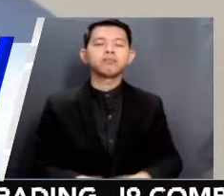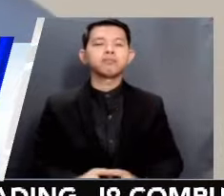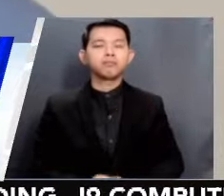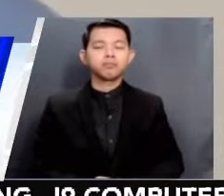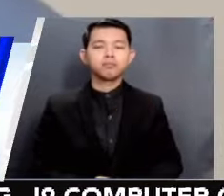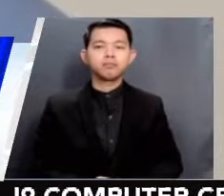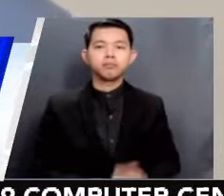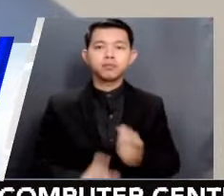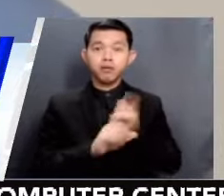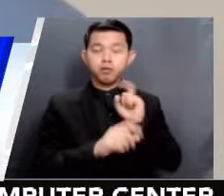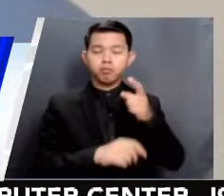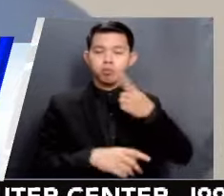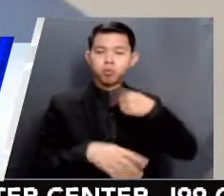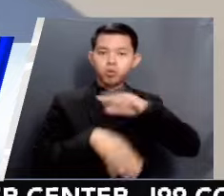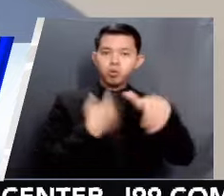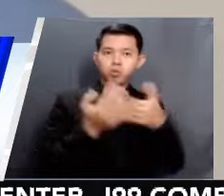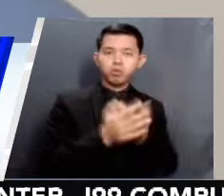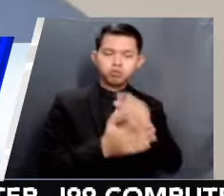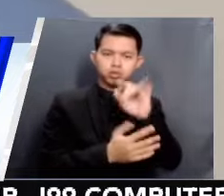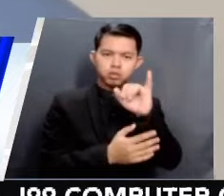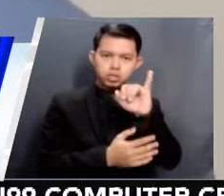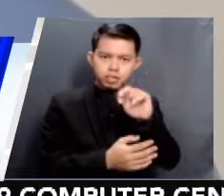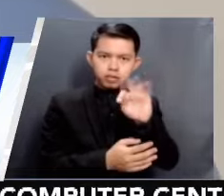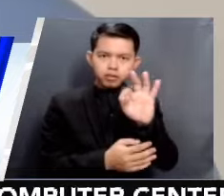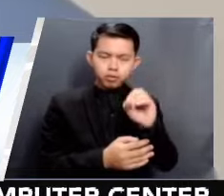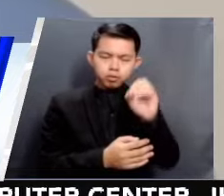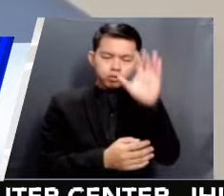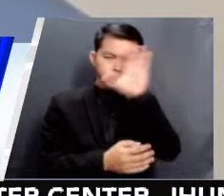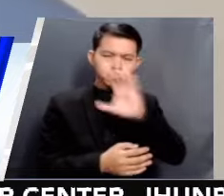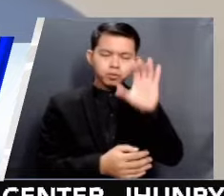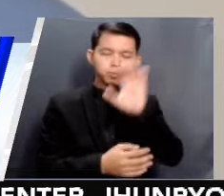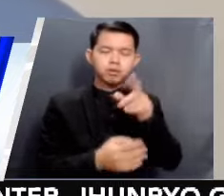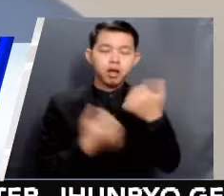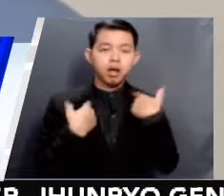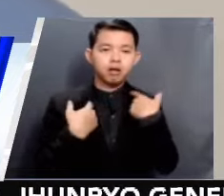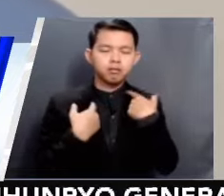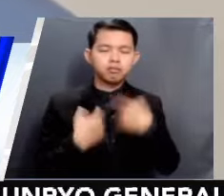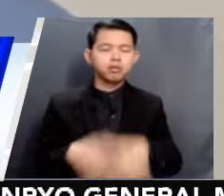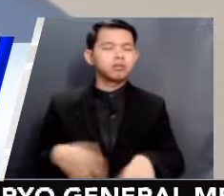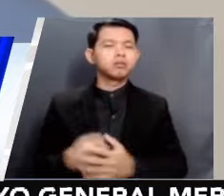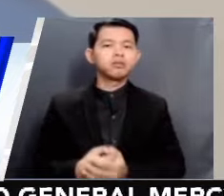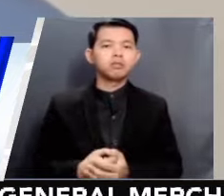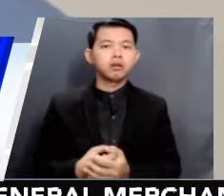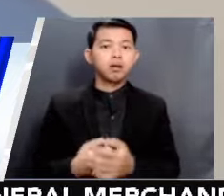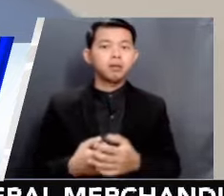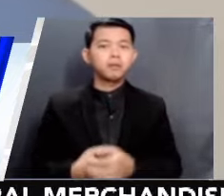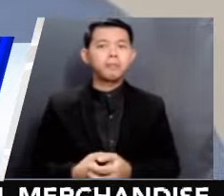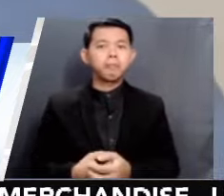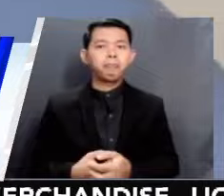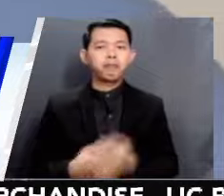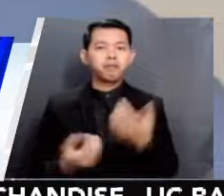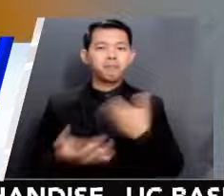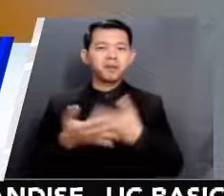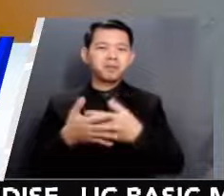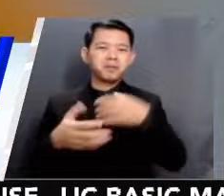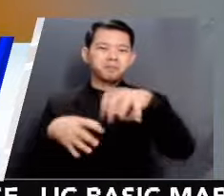mga operatives is yung iba nakuha dun sa nearest residence nila. Yung iba naman mismo dun sa bahay